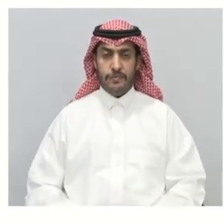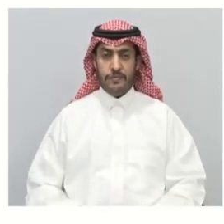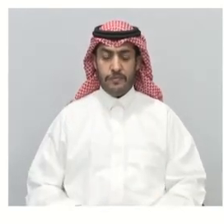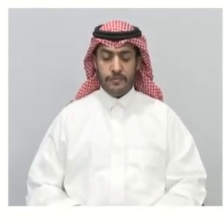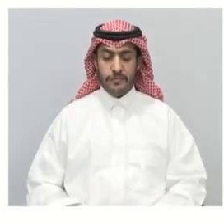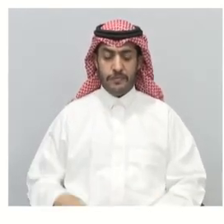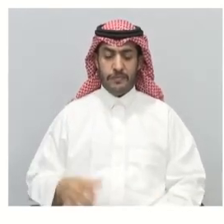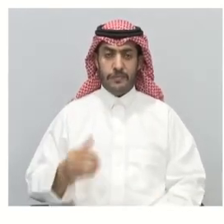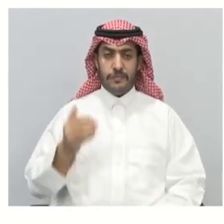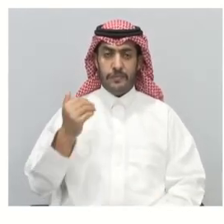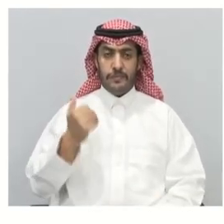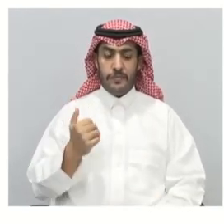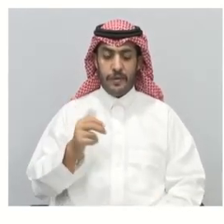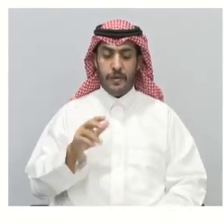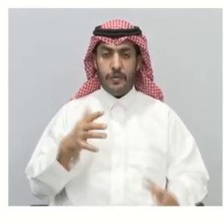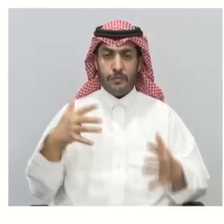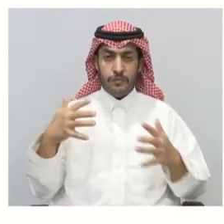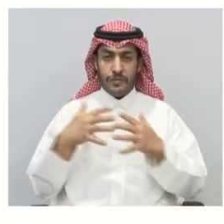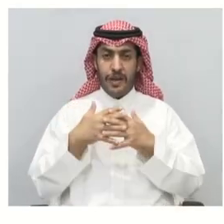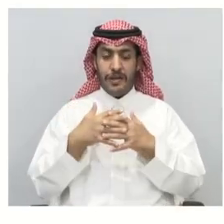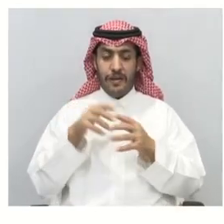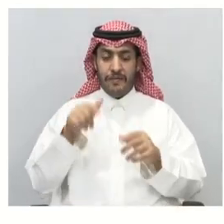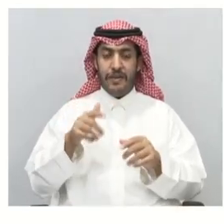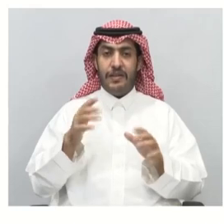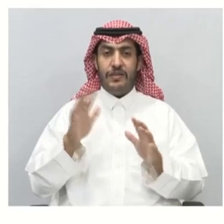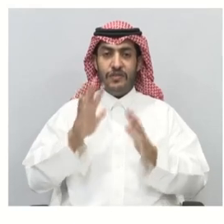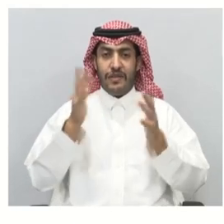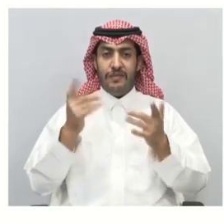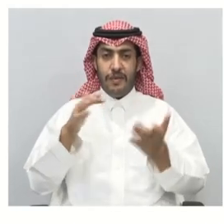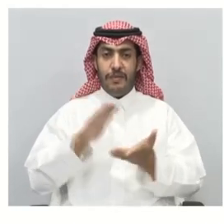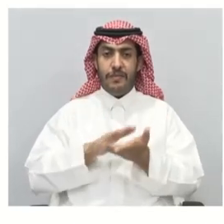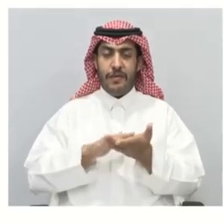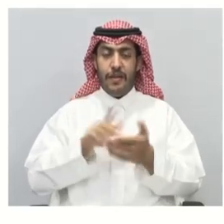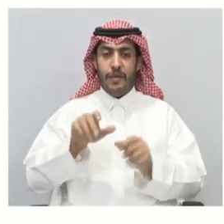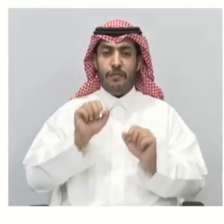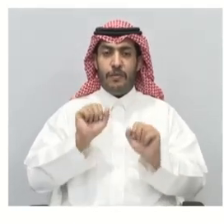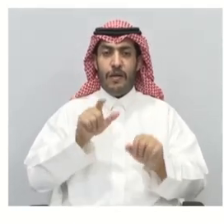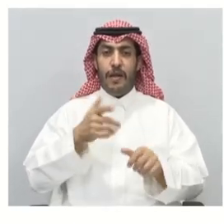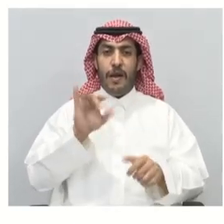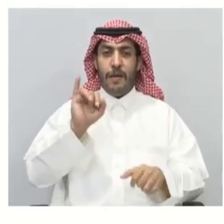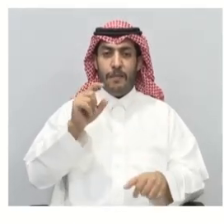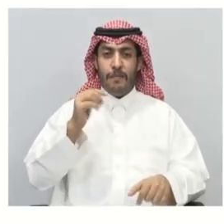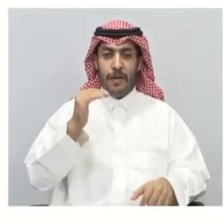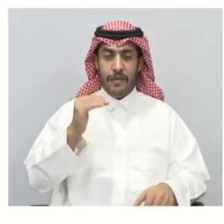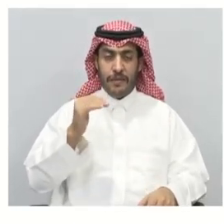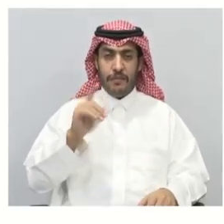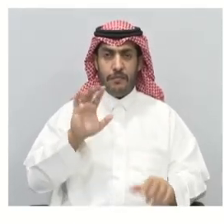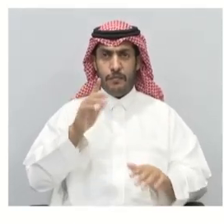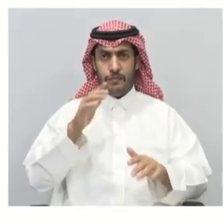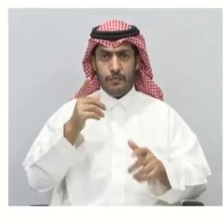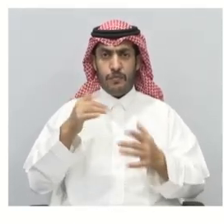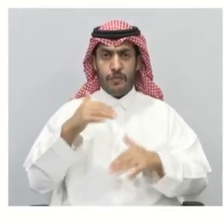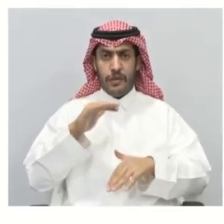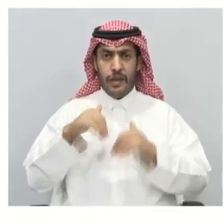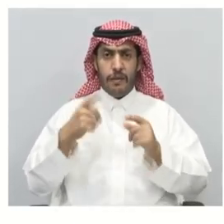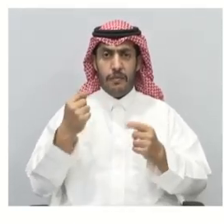ركن ثاني والمشاركه في تشجير المدينه هذا هو المخصوص بالمدح هو المخصوص بالمدح